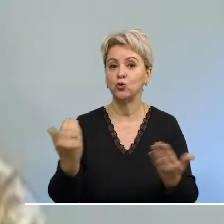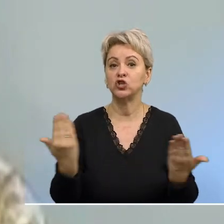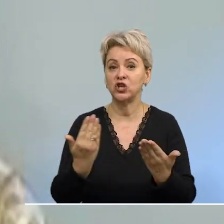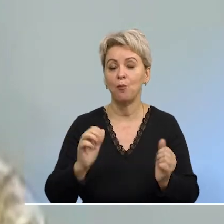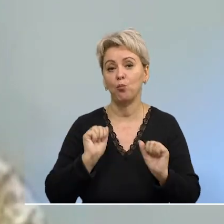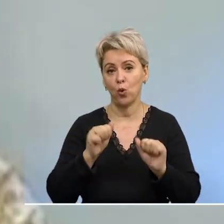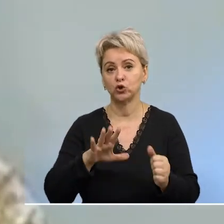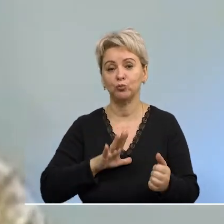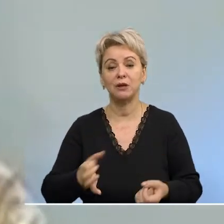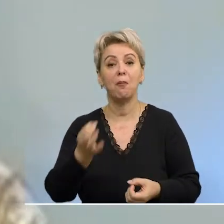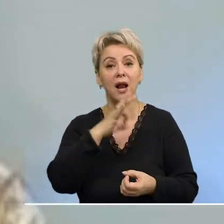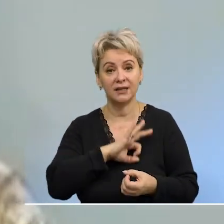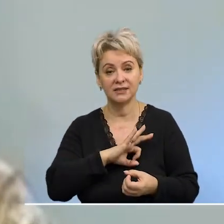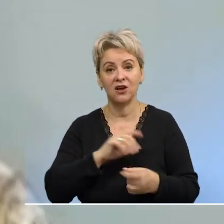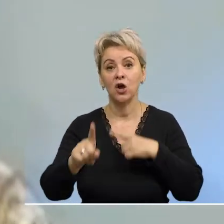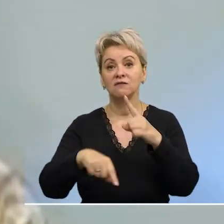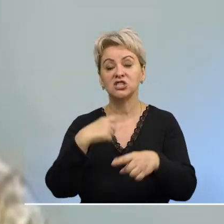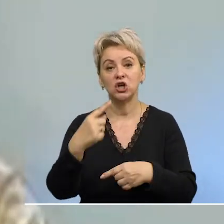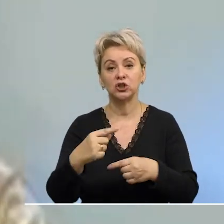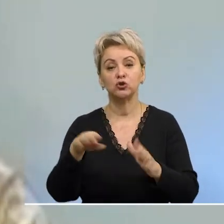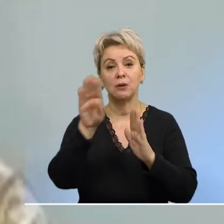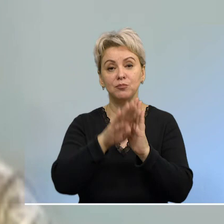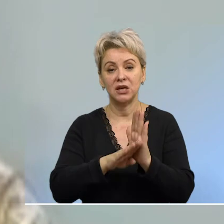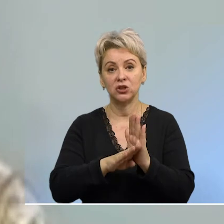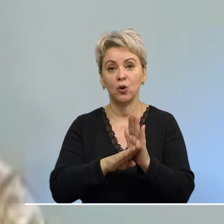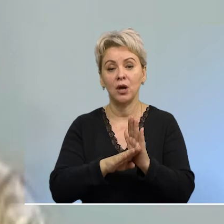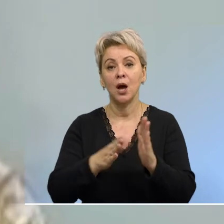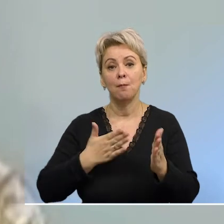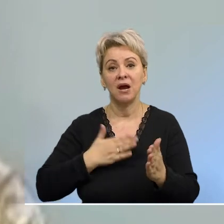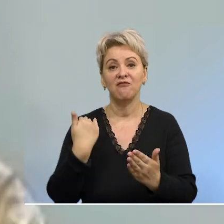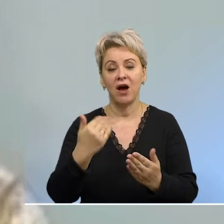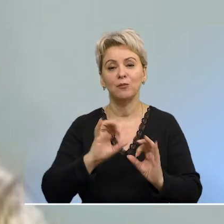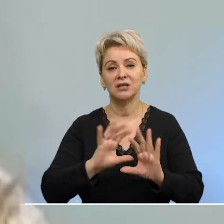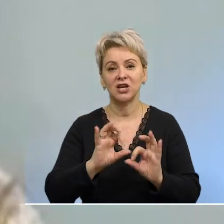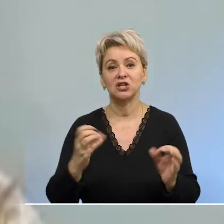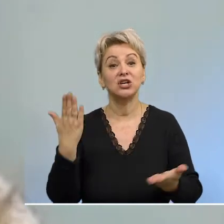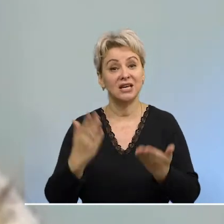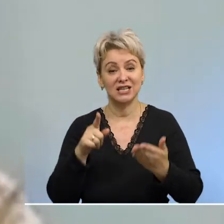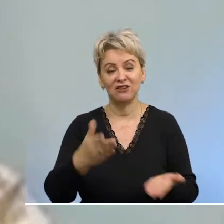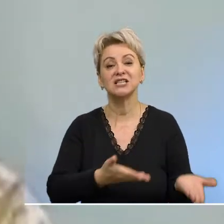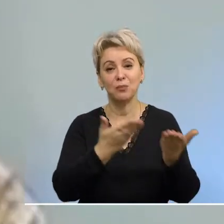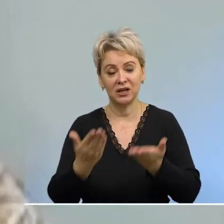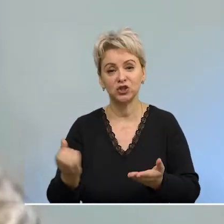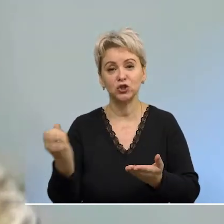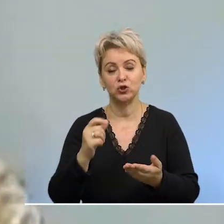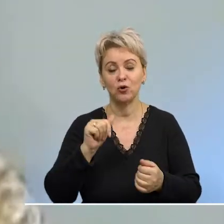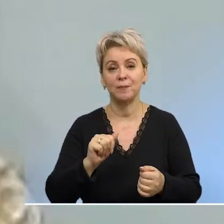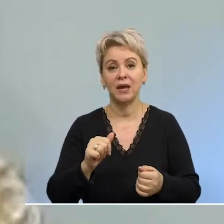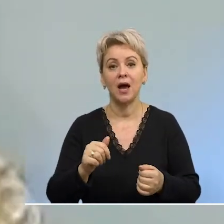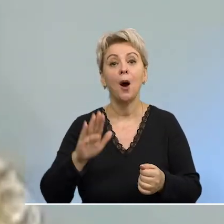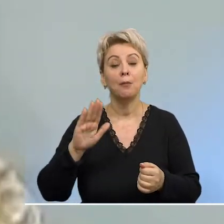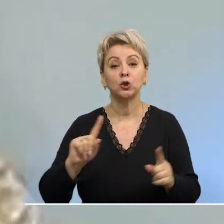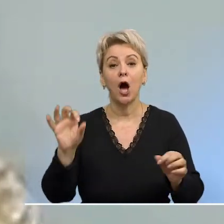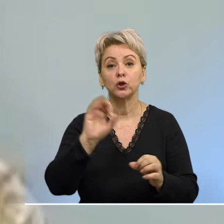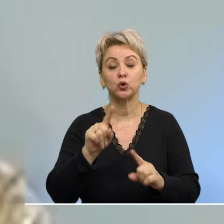еще, чем мы можем быть полезны. Ну, в следующей передаче, я думаю, мы вам расскажем, если вы нас пригласите еще,